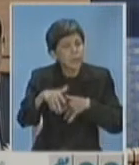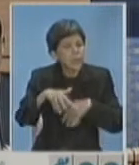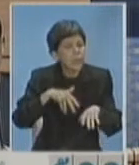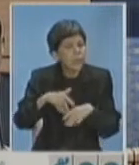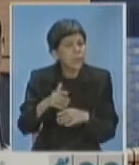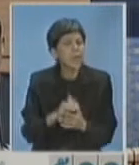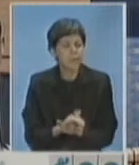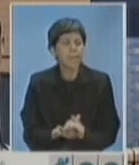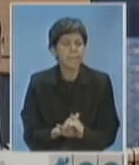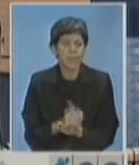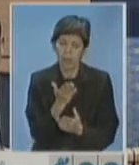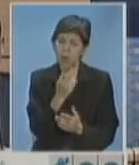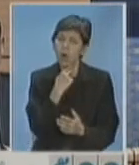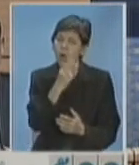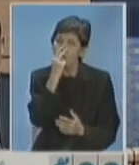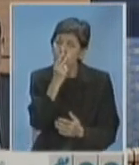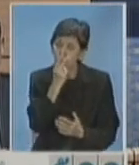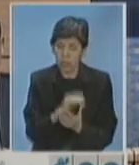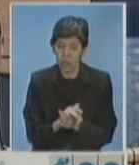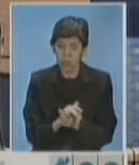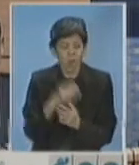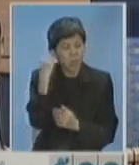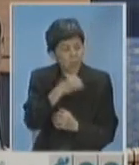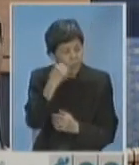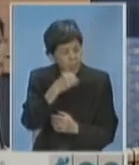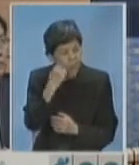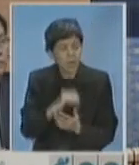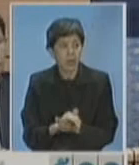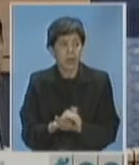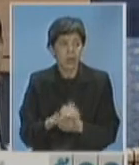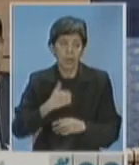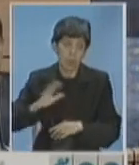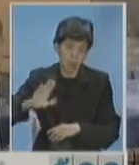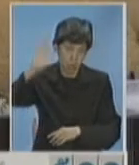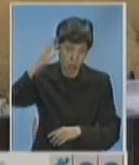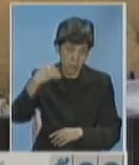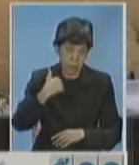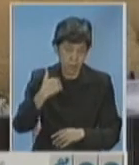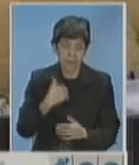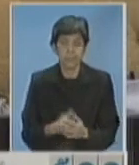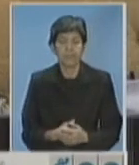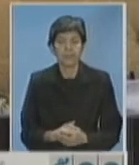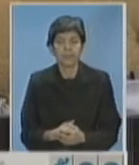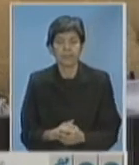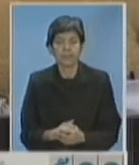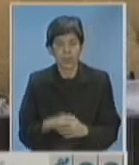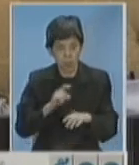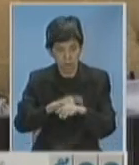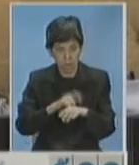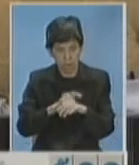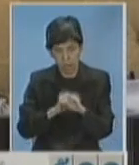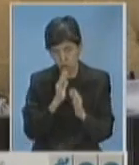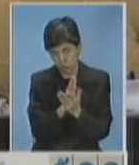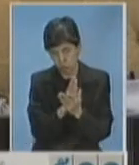าชนที่เคารพครับท่านดูสิครับว่ากี่ครั้ง ท่านมีผู้ประท้วงฮะหลังสุดนั่นฮะ ท่านต้องหักเวลาประท้วงน